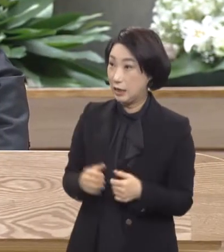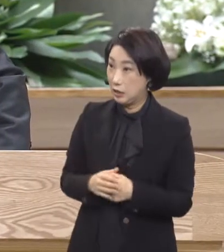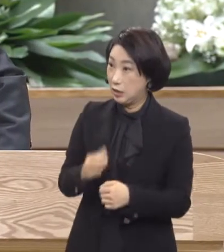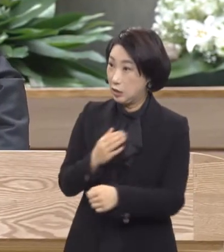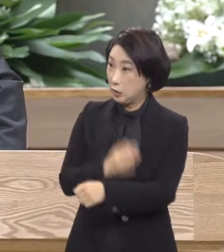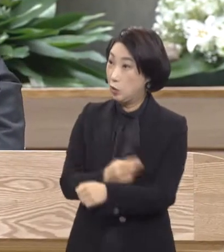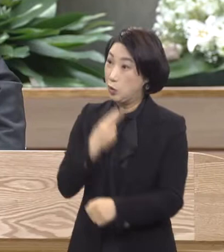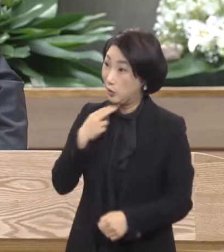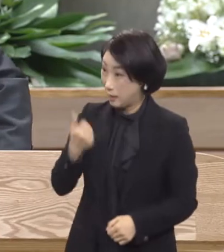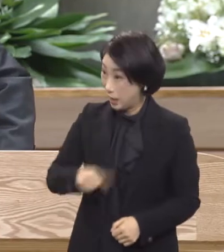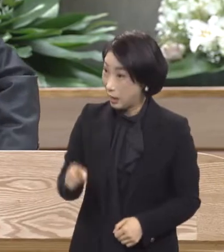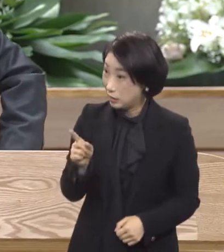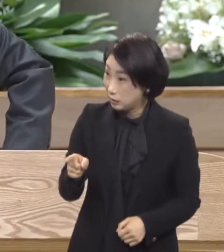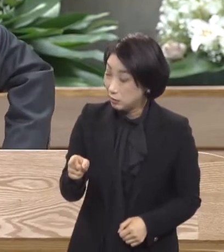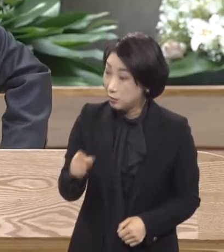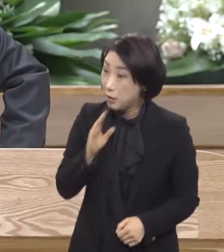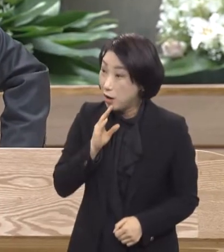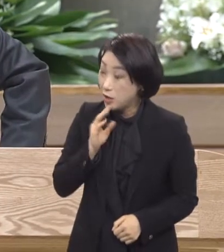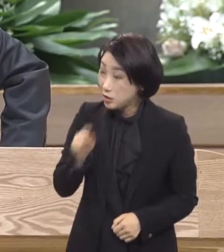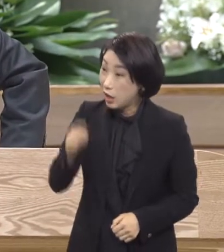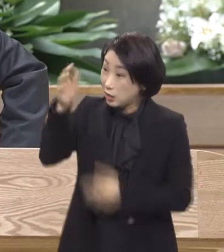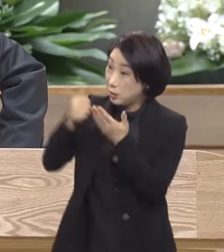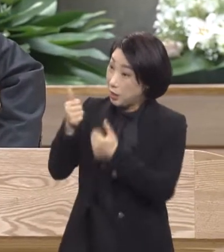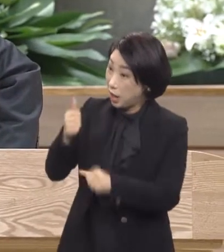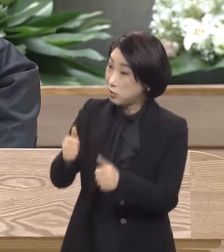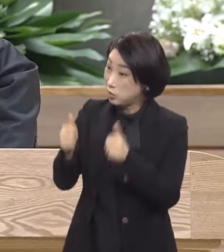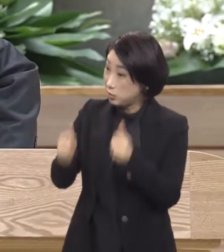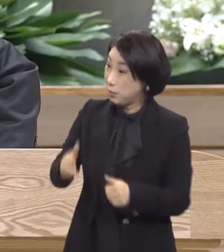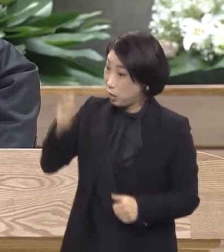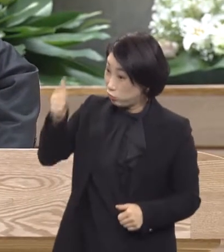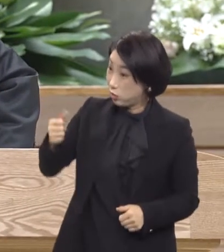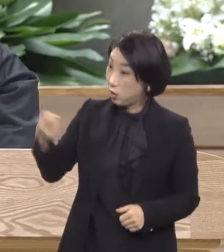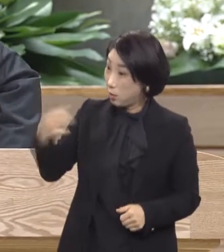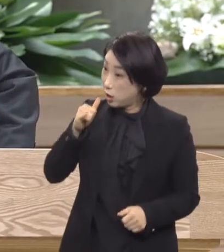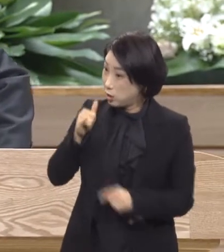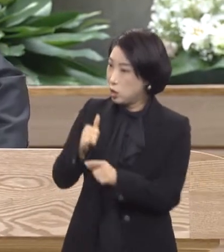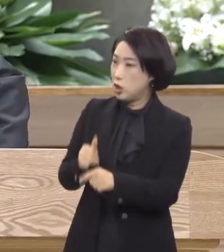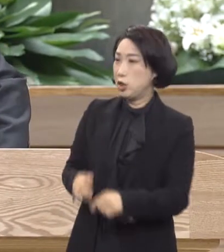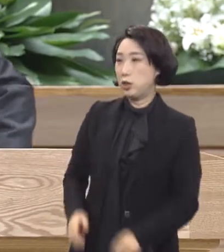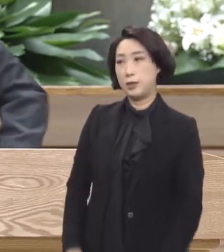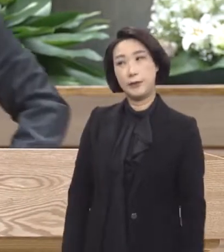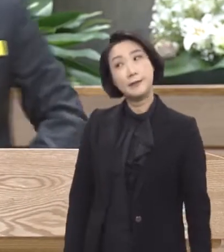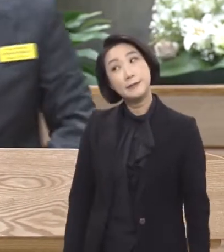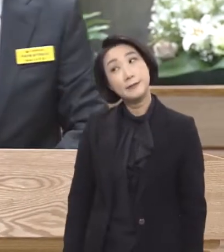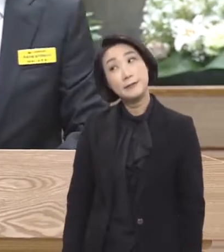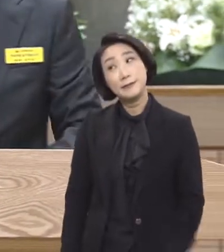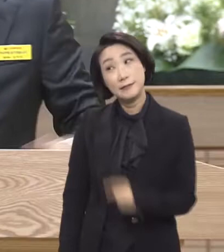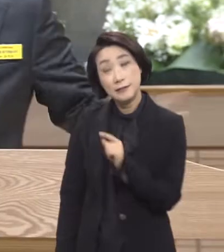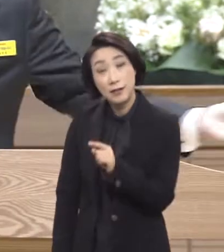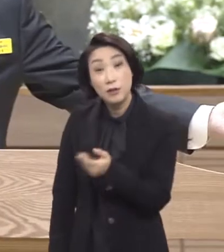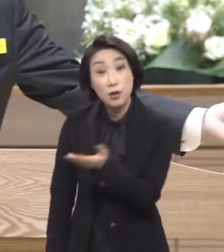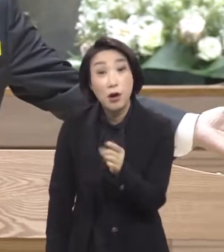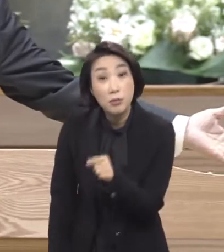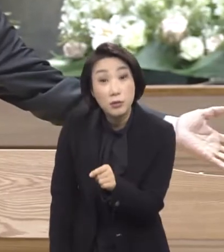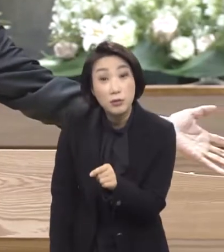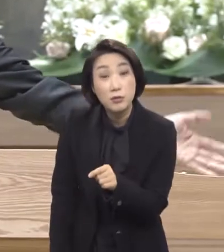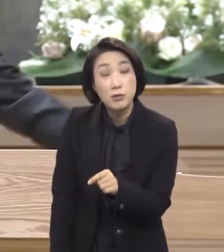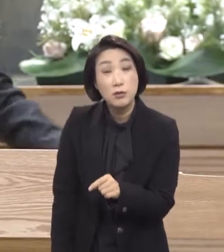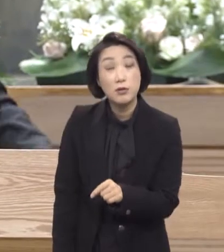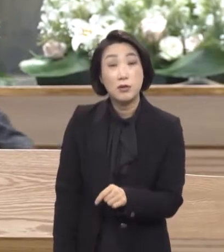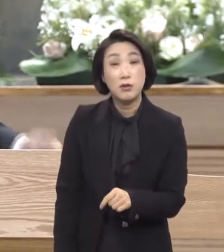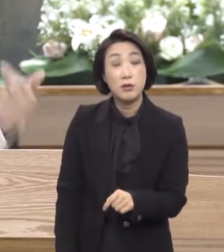아들이 어찌 지가 하나님의 아들 심판주라고 말하냐? 응? 이렇게